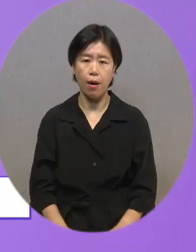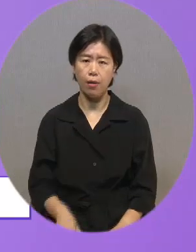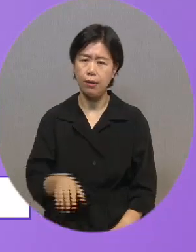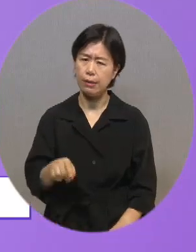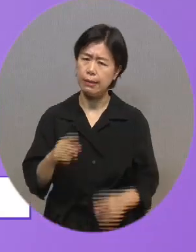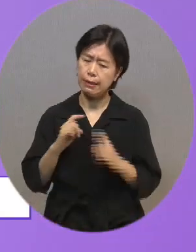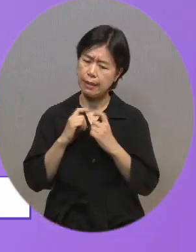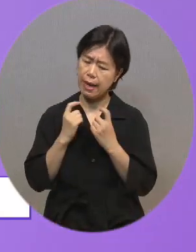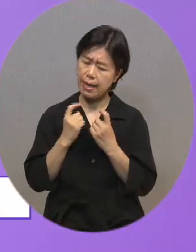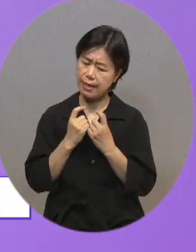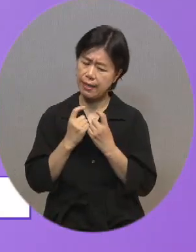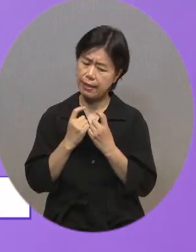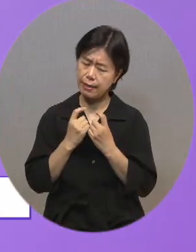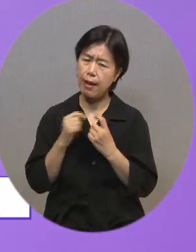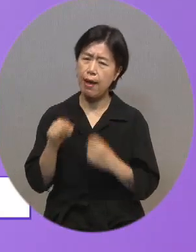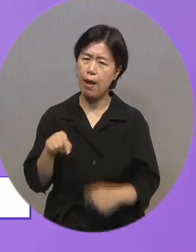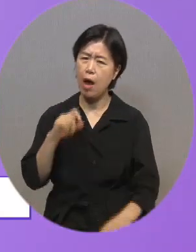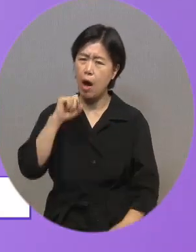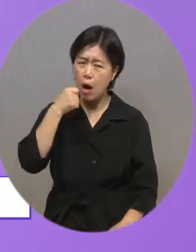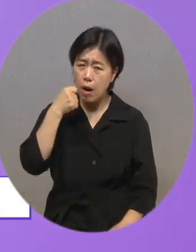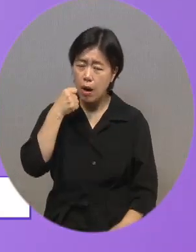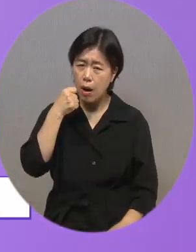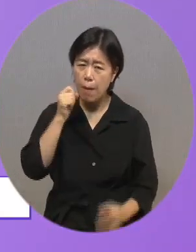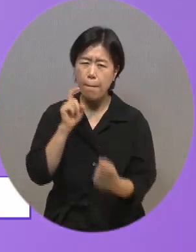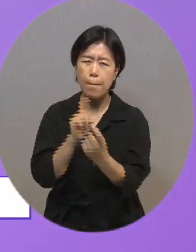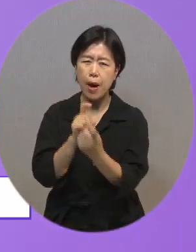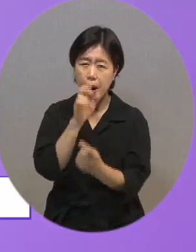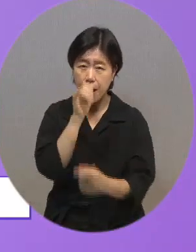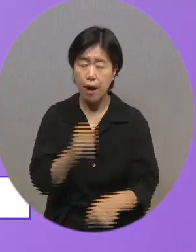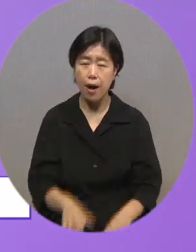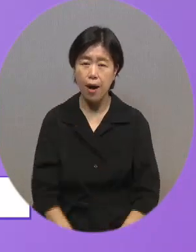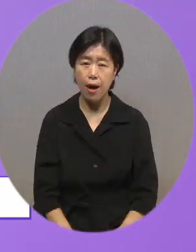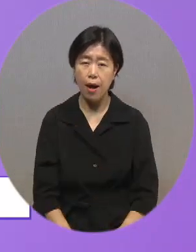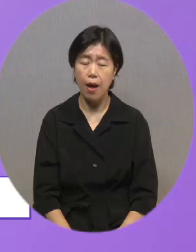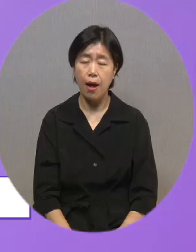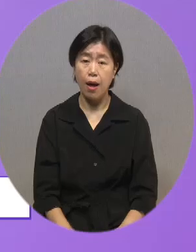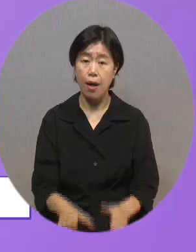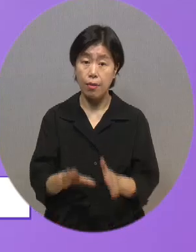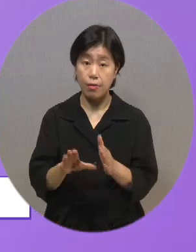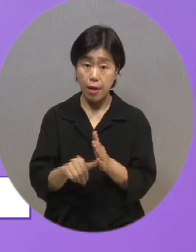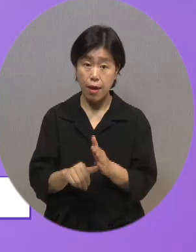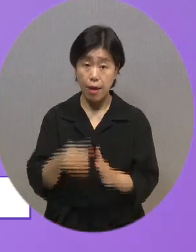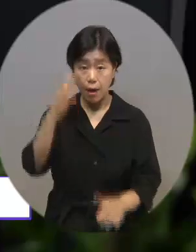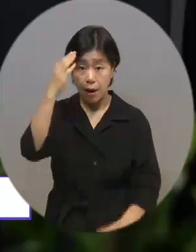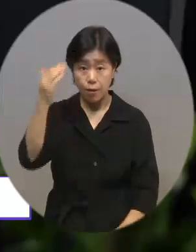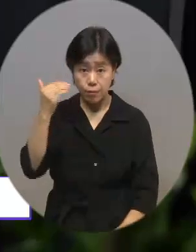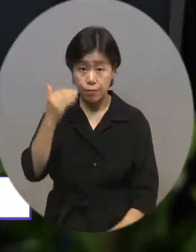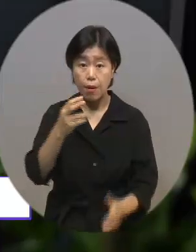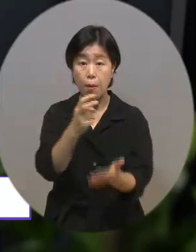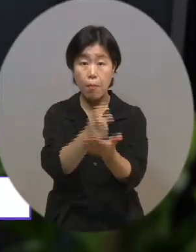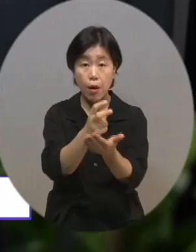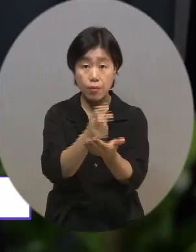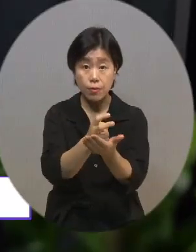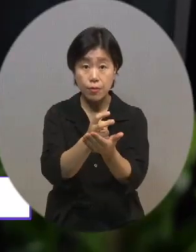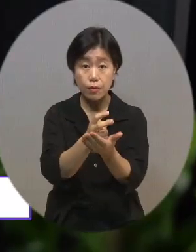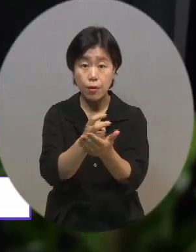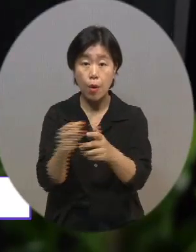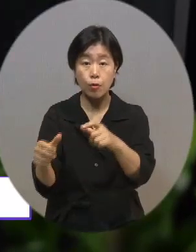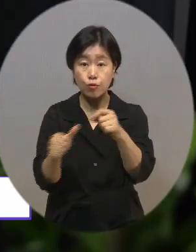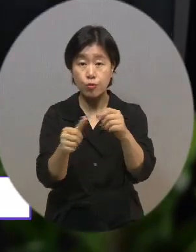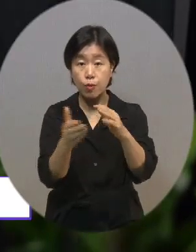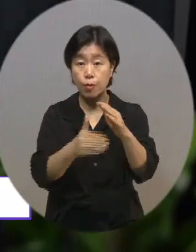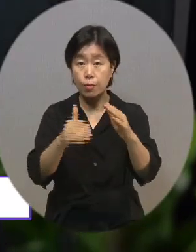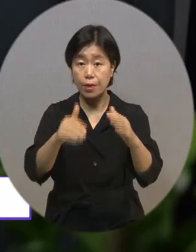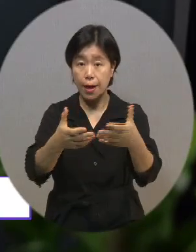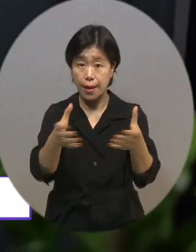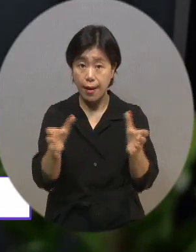어려운 좀 문제에 직면하게 되었어요. 그래서 그때 대한법률구조공단을 통해서 변호사님의